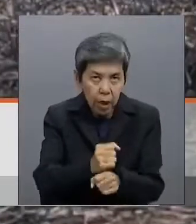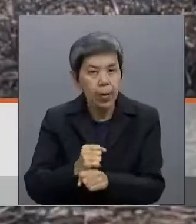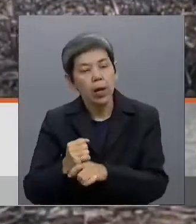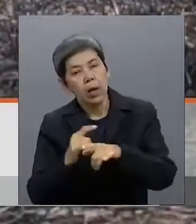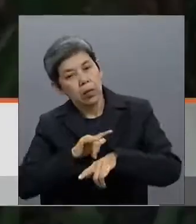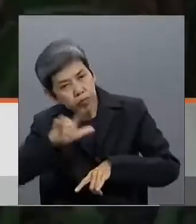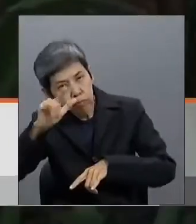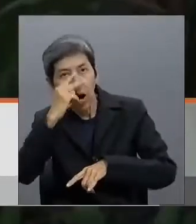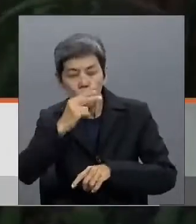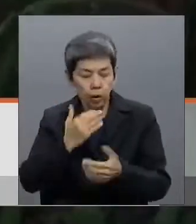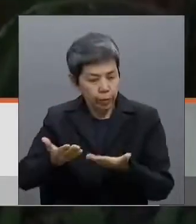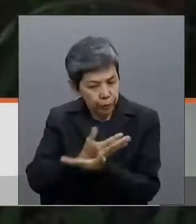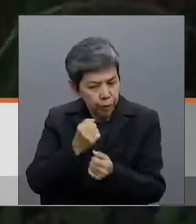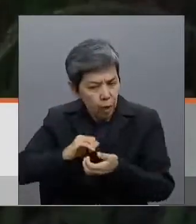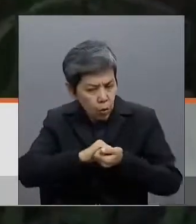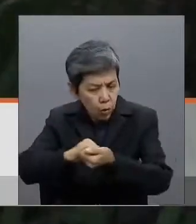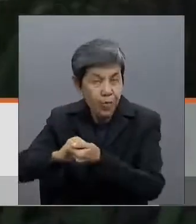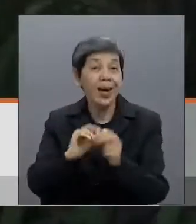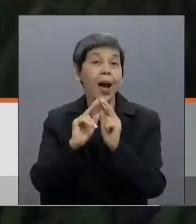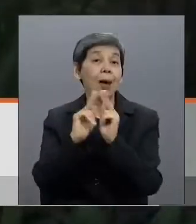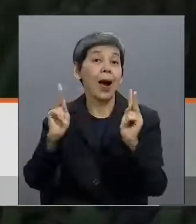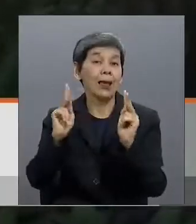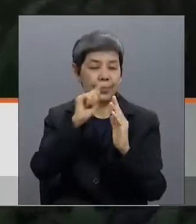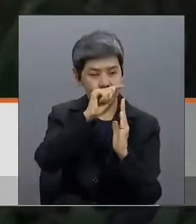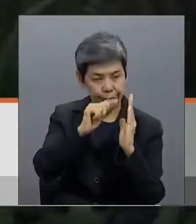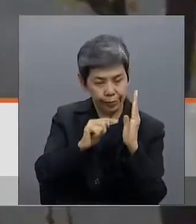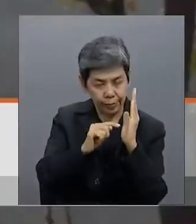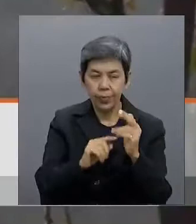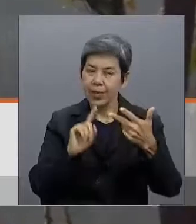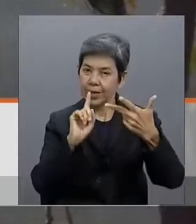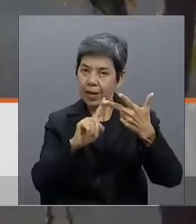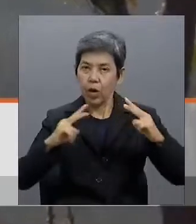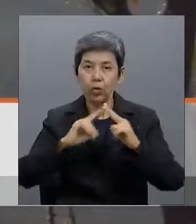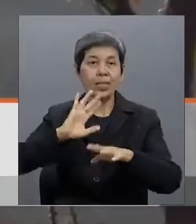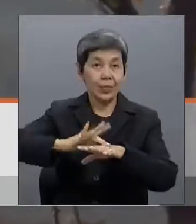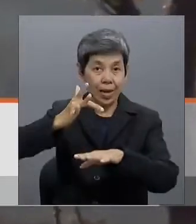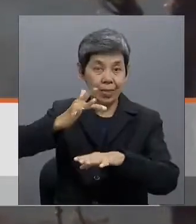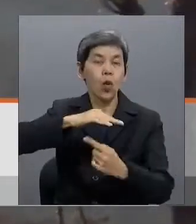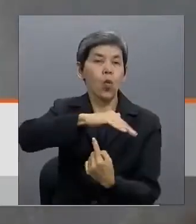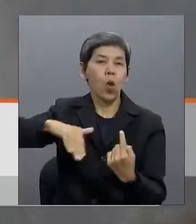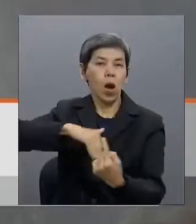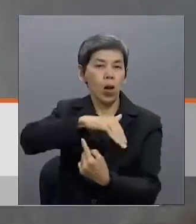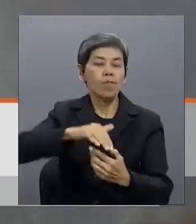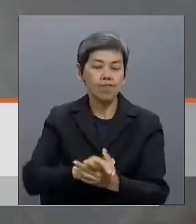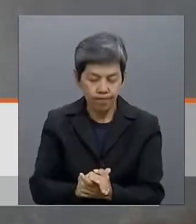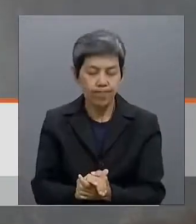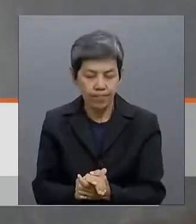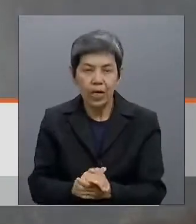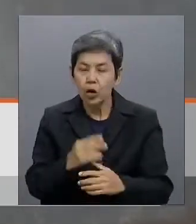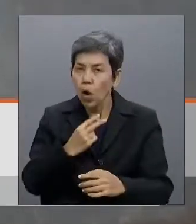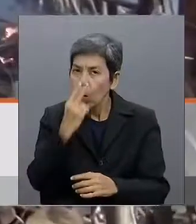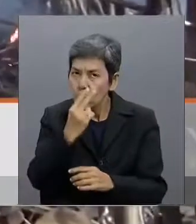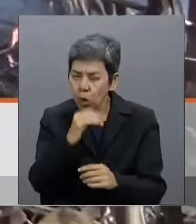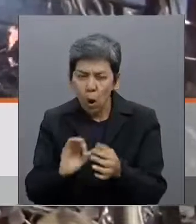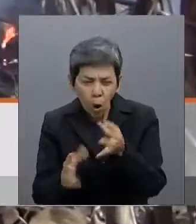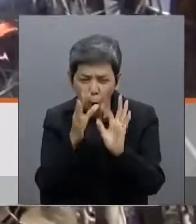พร้อมกับหารือในกรอบความร่วมมือคณะกรรมการชายแดนส่วนกระทรวงทรัพยากรธรรมชาติและสิ่งแวดล้อมนะครับจะต้องลดจุด